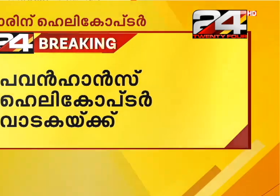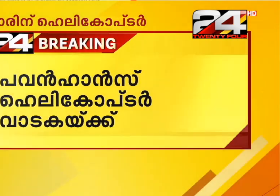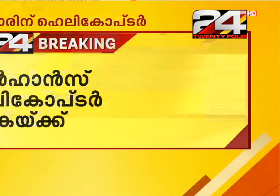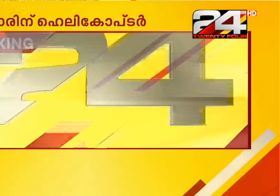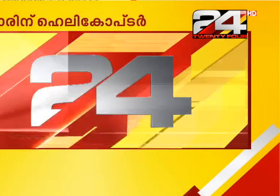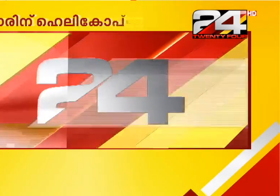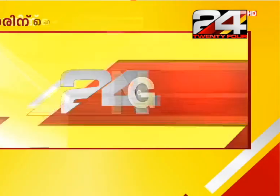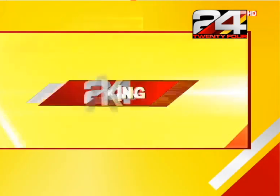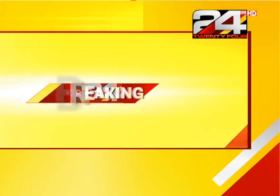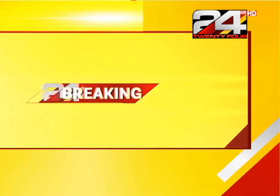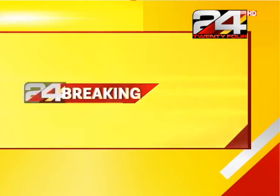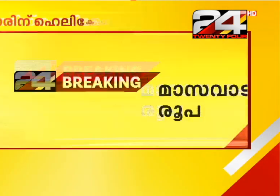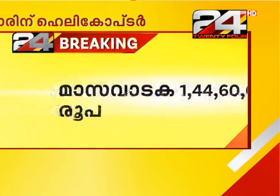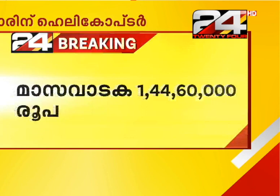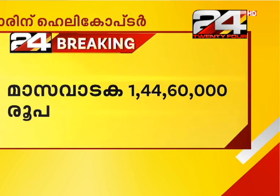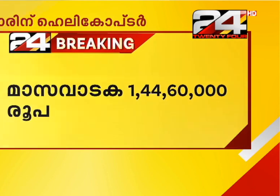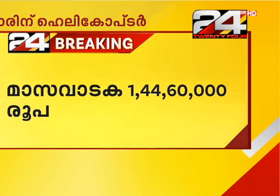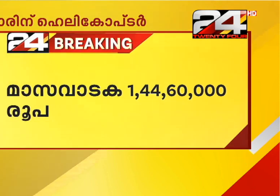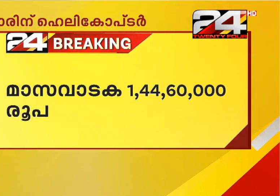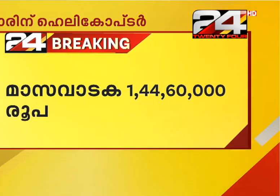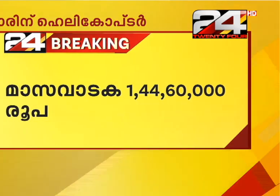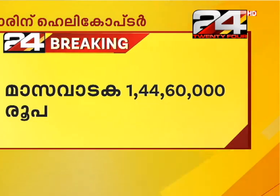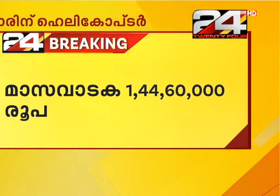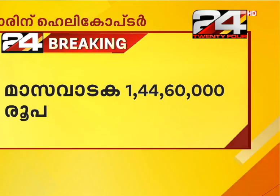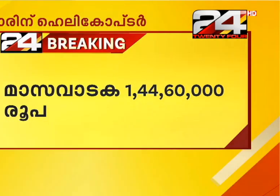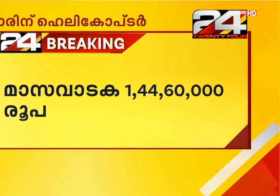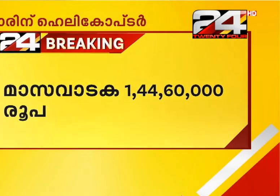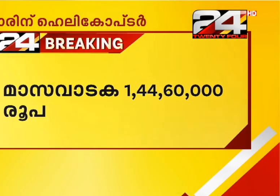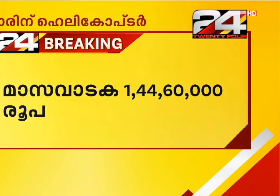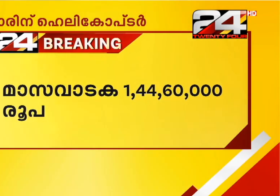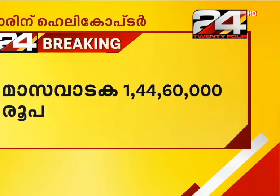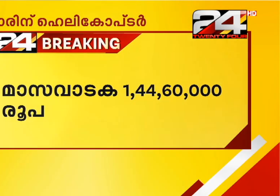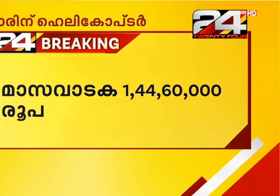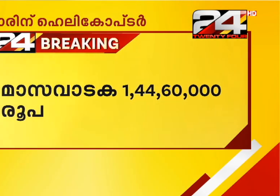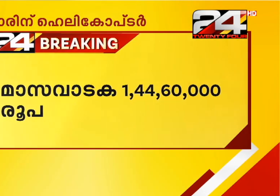മറ്റ് ആവശ്യങ്ങൾക്ക് ഏതായാലും ഇനി ഉപയോഗിക്കാൻ കഴിയും. സർക്കാരിനെ സംബന്ധിച്ച്